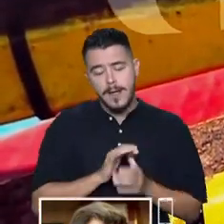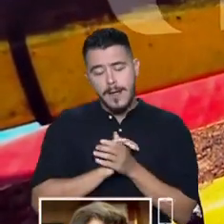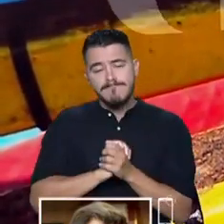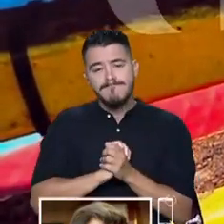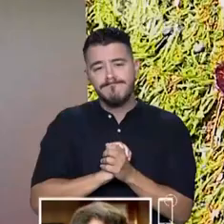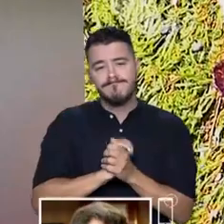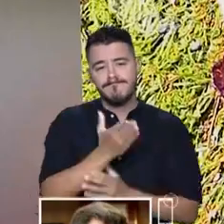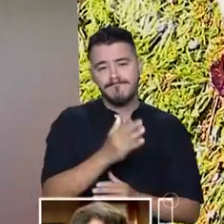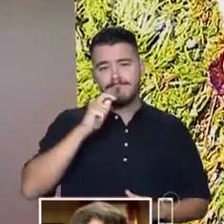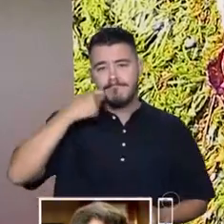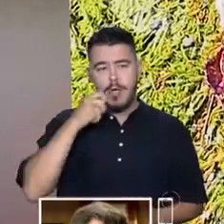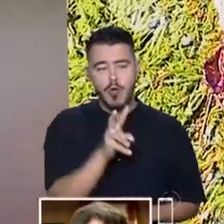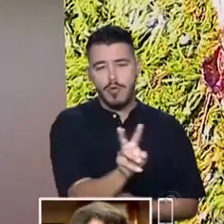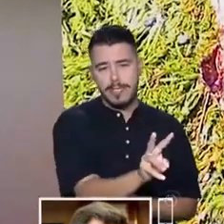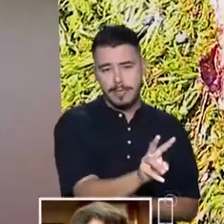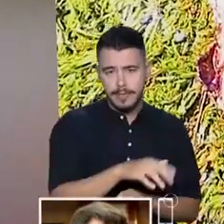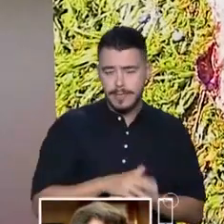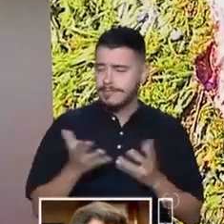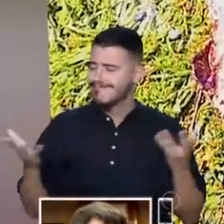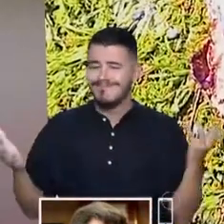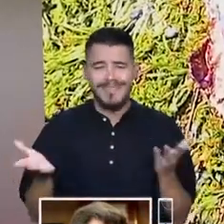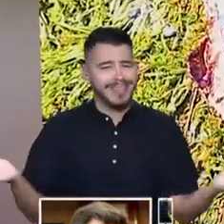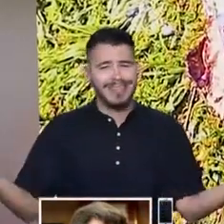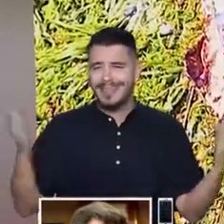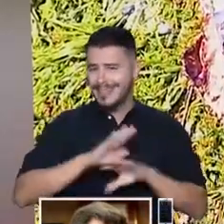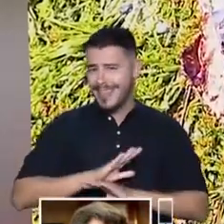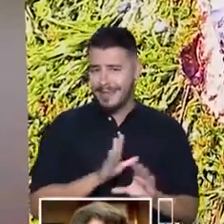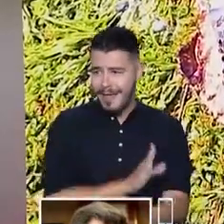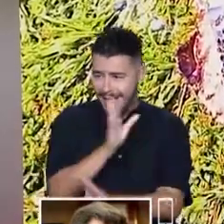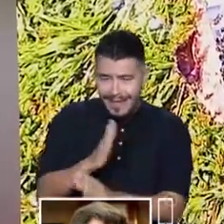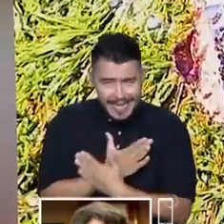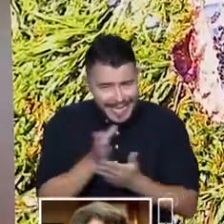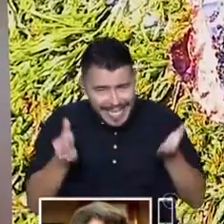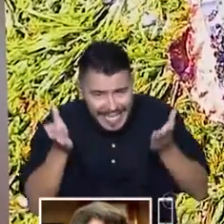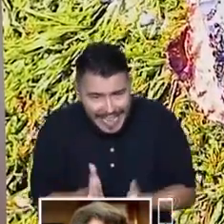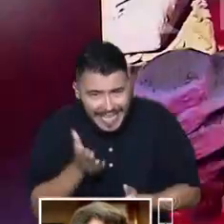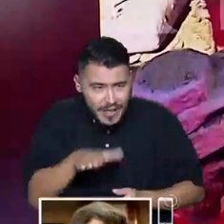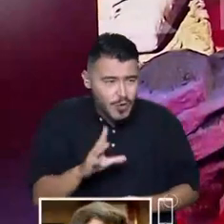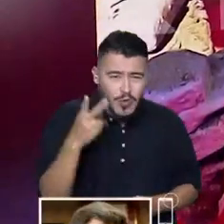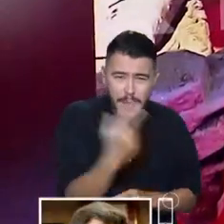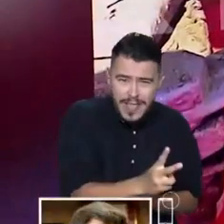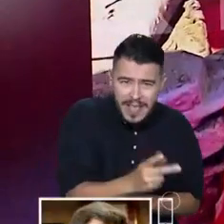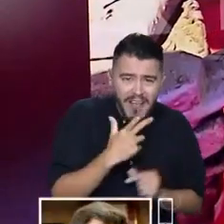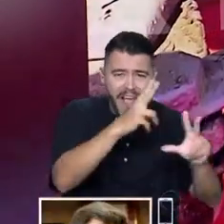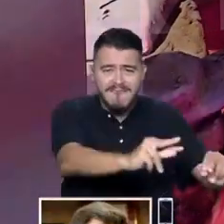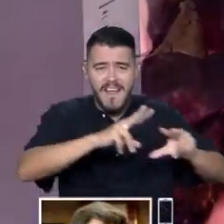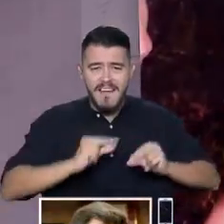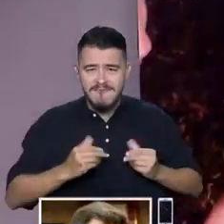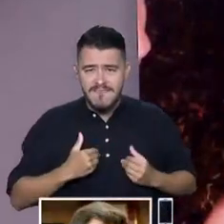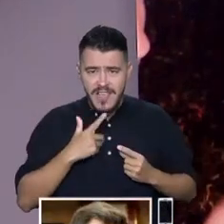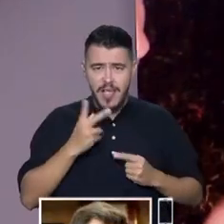θύματος. Δεν υπάρχει χειρότερο για ένα πατέρα ή μια μητέρα από το να πάνε στην κηδεία του παιδιού τους. Έχω δύο παιδιά 22 και 19